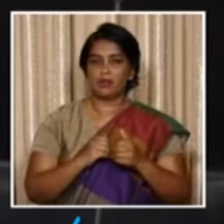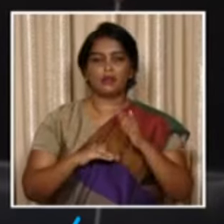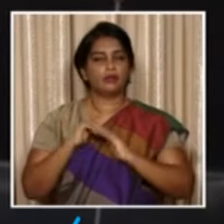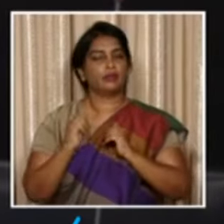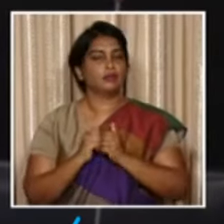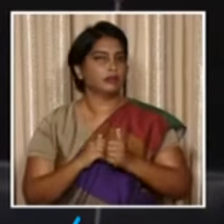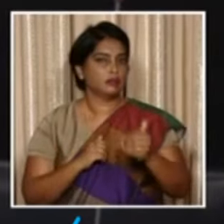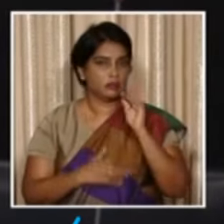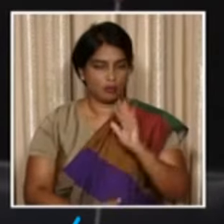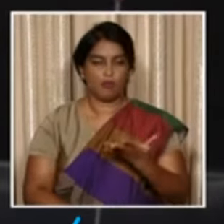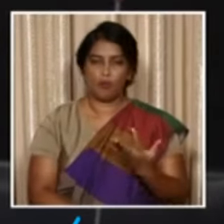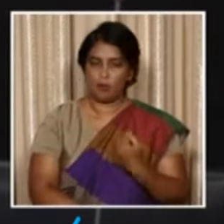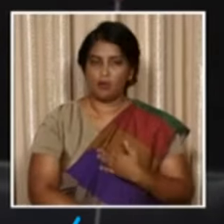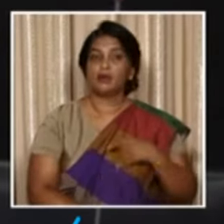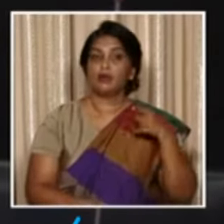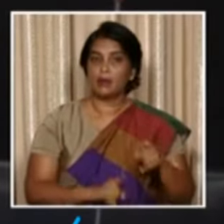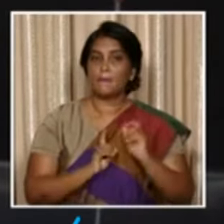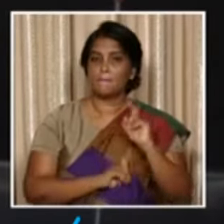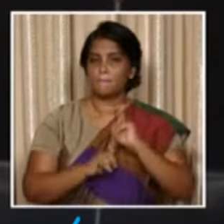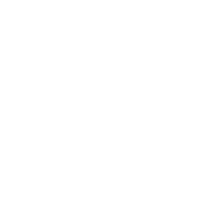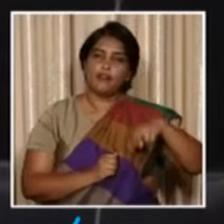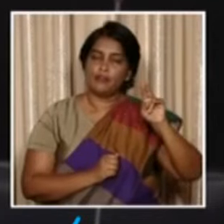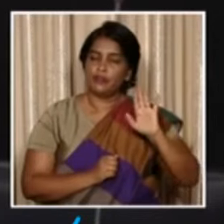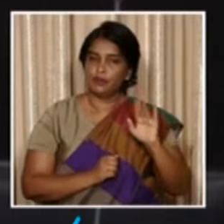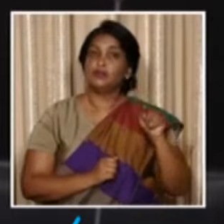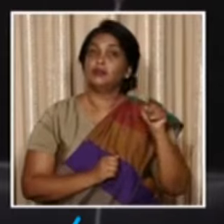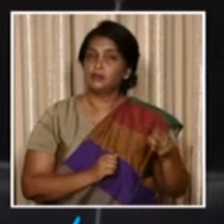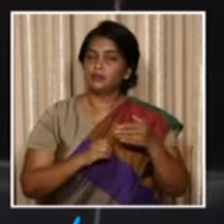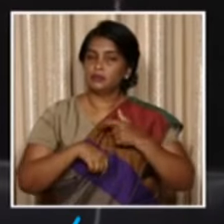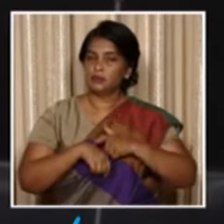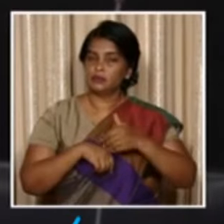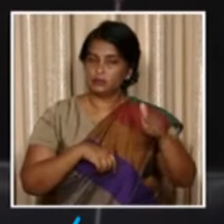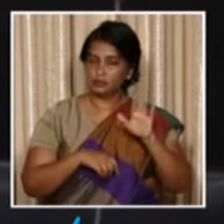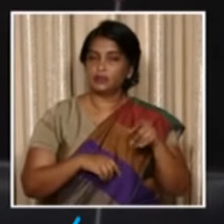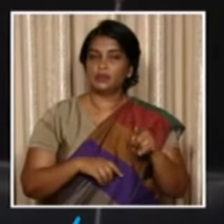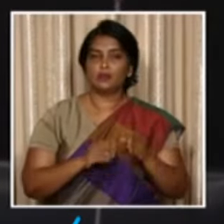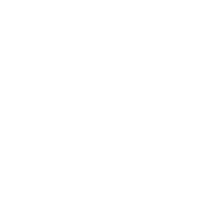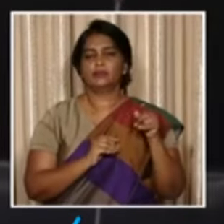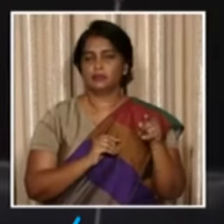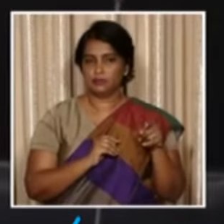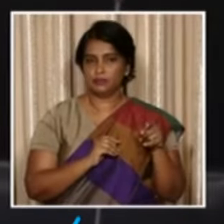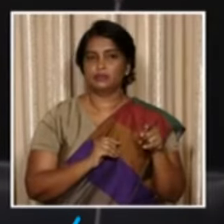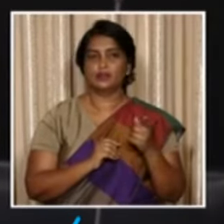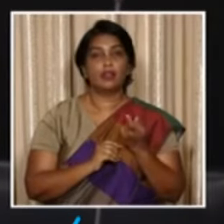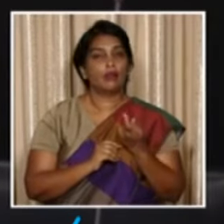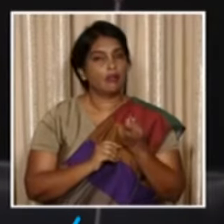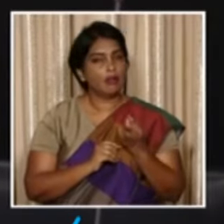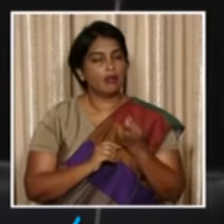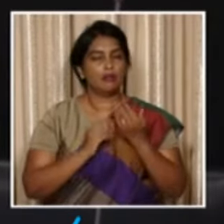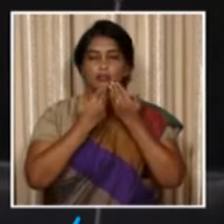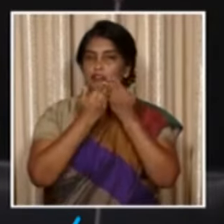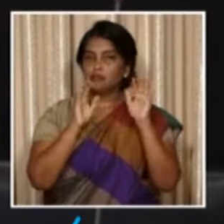වැඩපිළිවෙලකට අවතීර්ණ වෙන්නට ඕනේ. ඒක පාර්ලිමේන්තුවේ මතේ. ඒ අතරතුර විකල්ප ආර්ථික